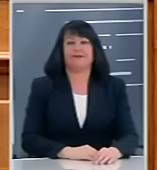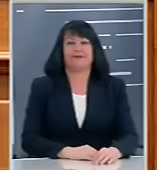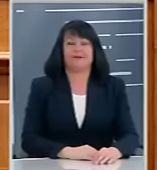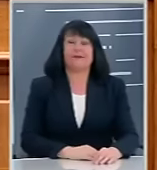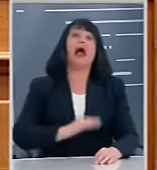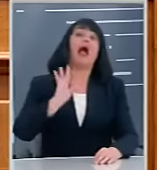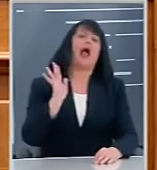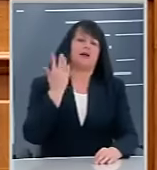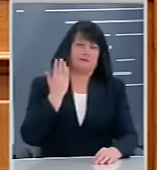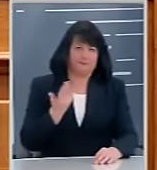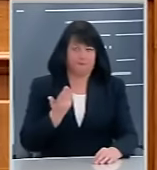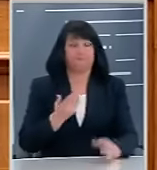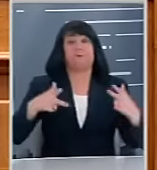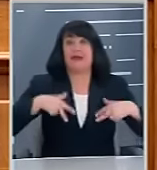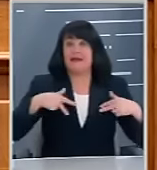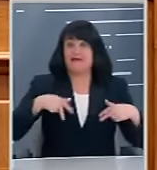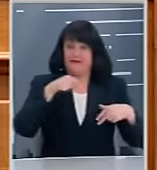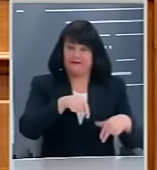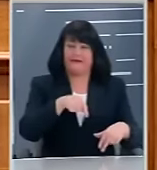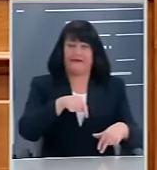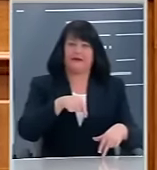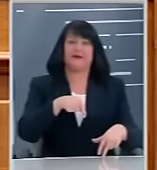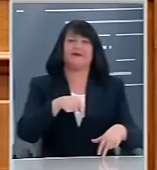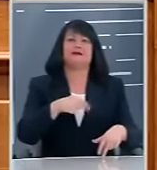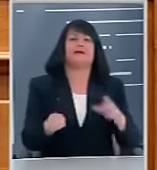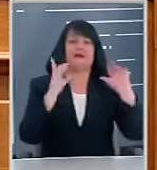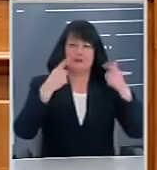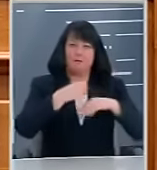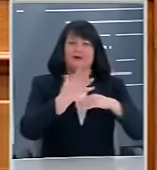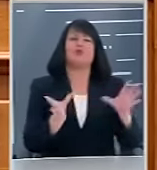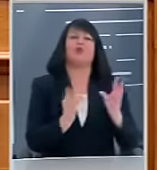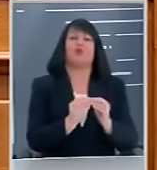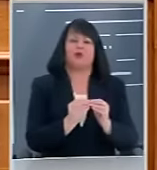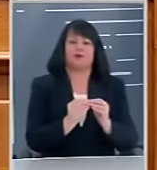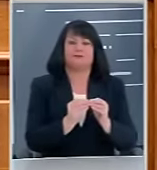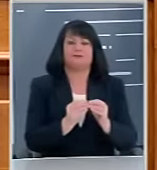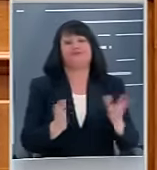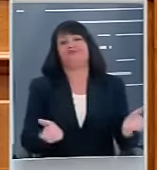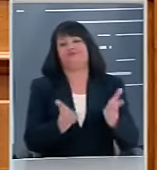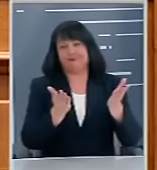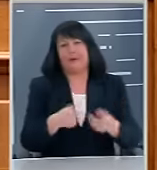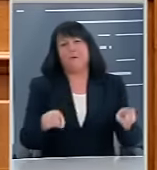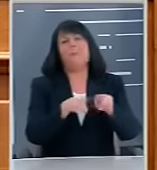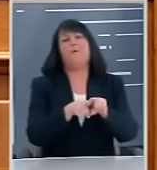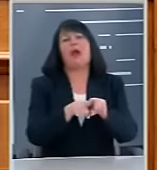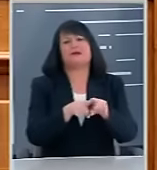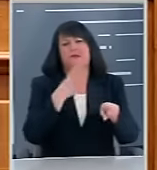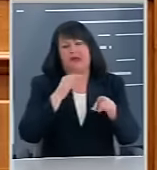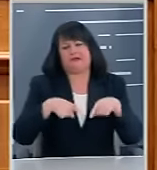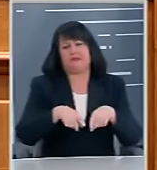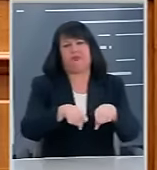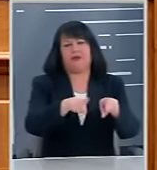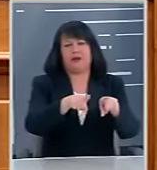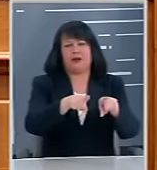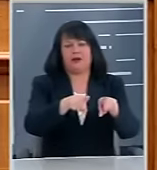Εάν λοιπόν η κυβέρνηση αυτή θα ήταν μια κυβέρνηση Νέας Δημοκρατίας Πασόκ, έτσι και έτσι, μαζί πλέον είναι